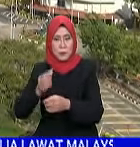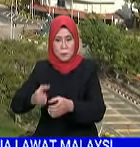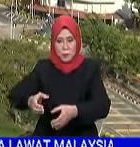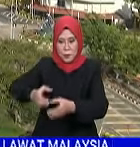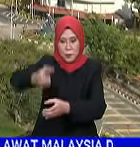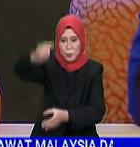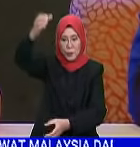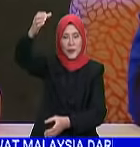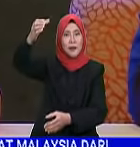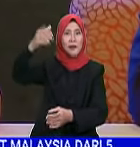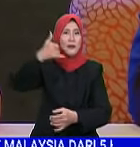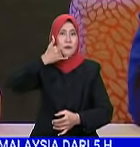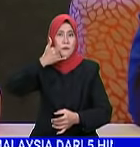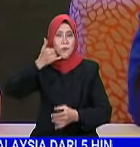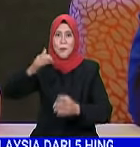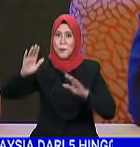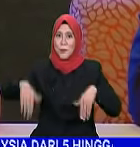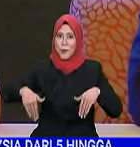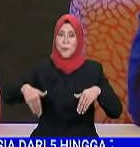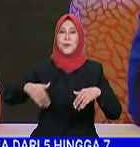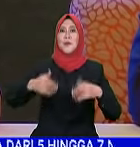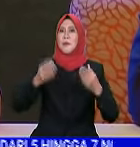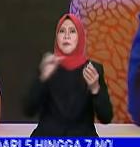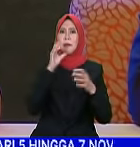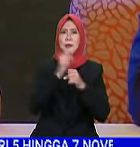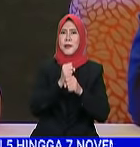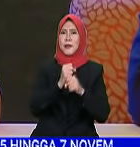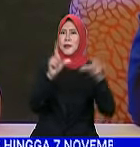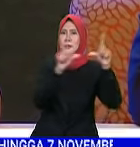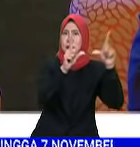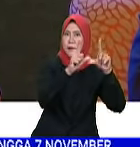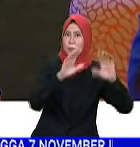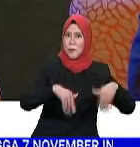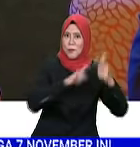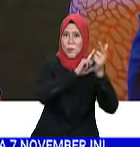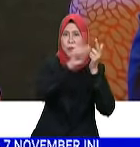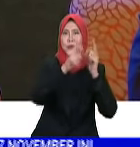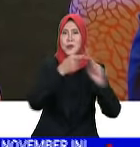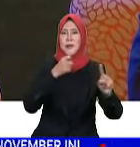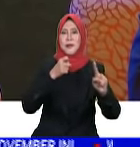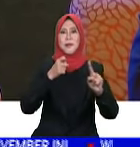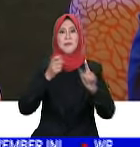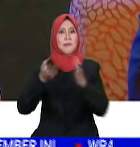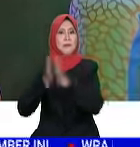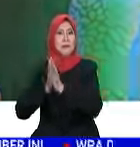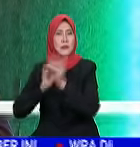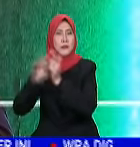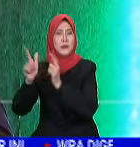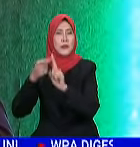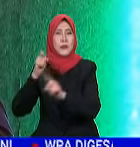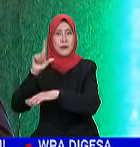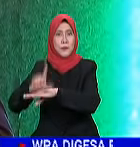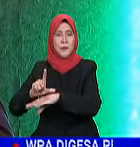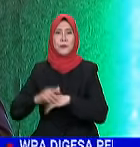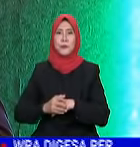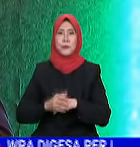memantau mana-mana menara telekomunikasi yang dipasang yang tidak mendapat permit dan tidak dapat kelulusan daripada Perbadanan Labuan. Sistem ini amat baik.